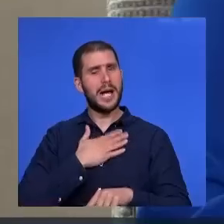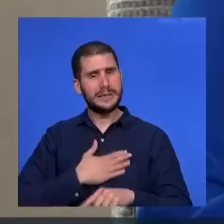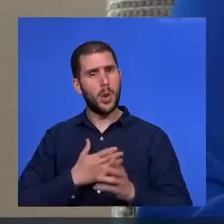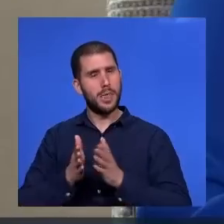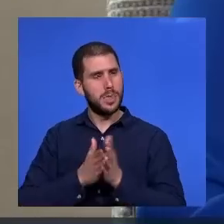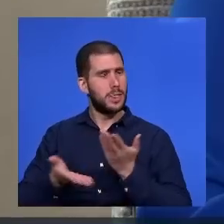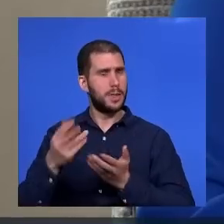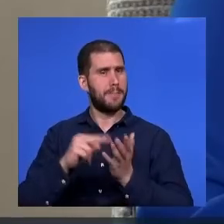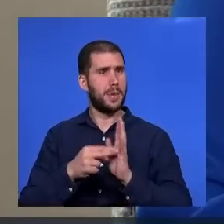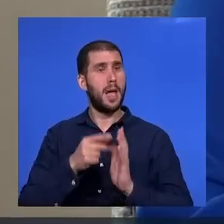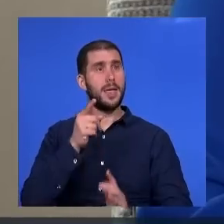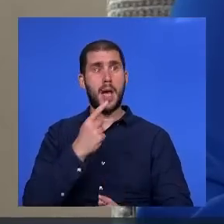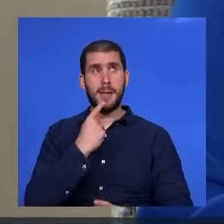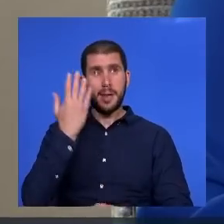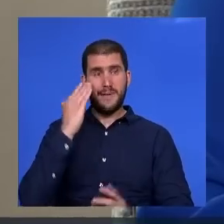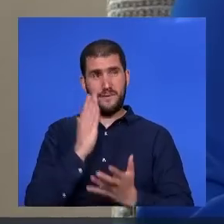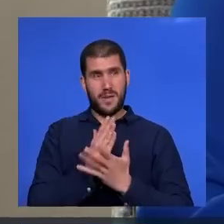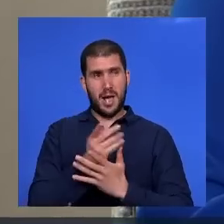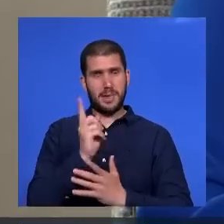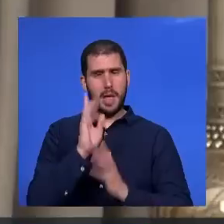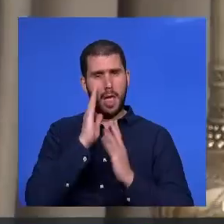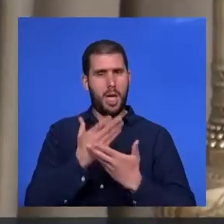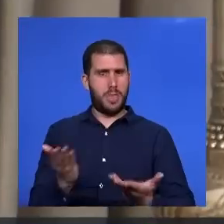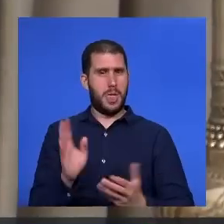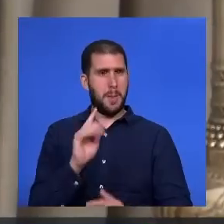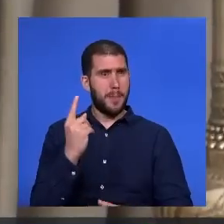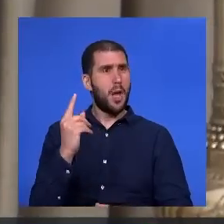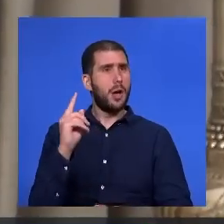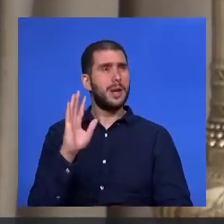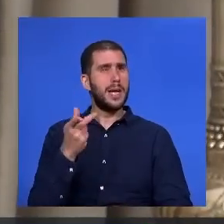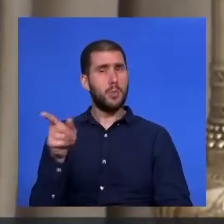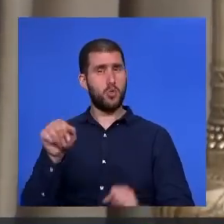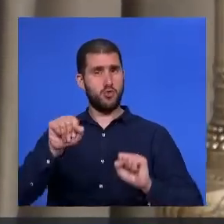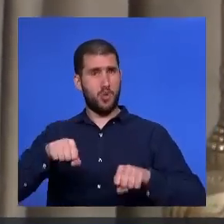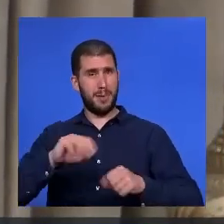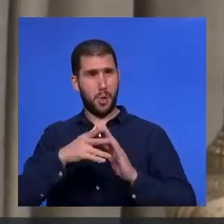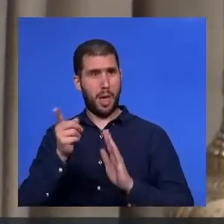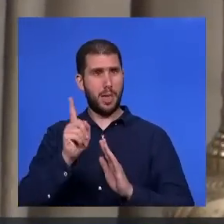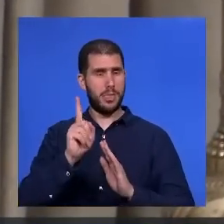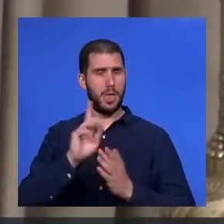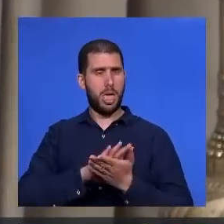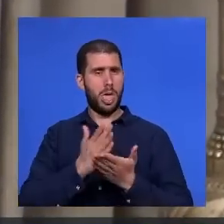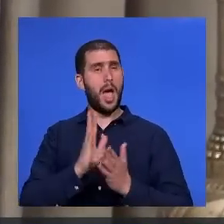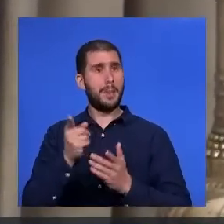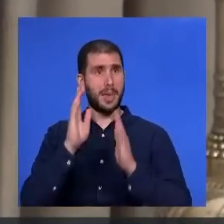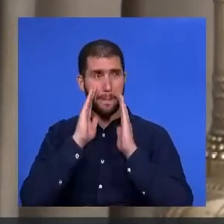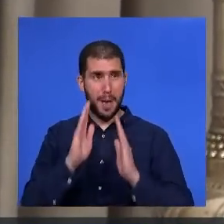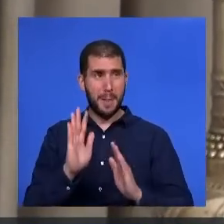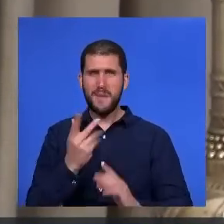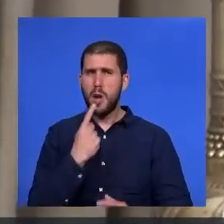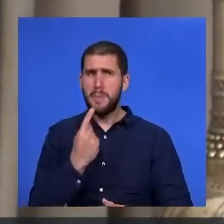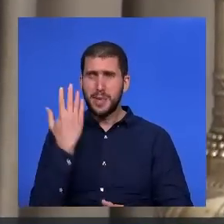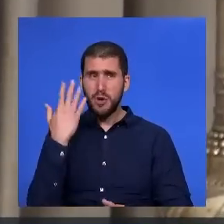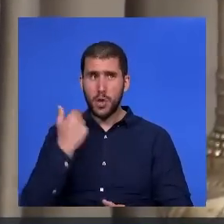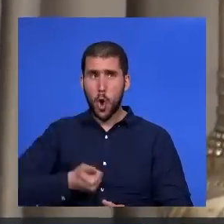בחדר. תראה, אתה אמרת בזמנו שאתה לא מאמין לנתניהו, שכל עוד ההגה בידיים שלו אתה לא תישן בשקט. האם אתה מאמין לו? איפה אמרתי את זה?